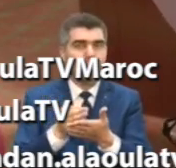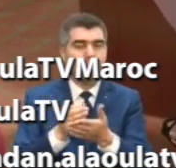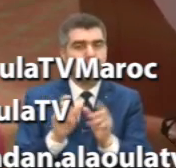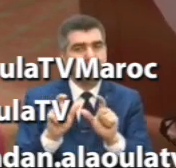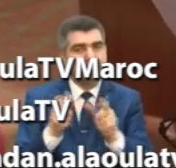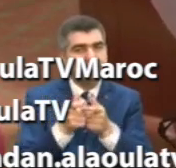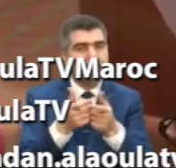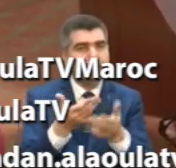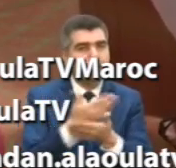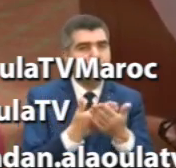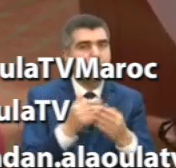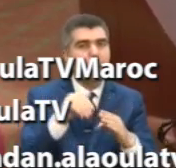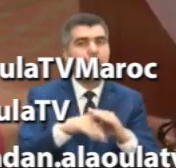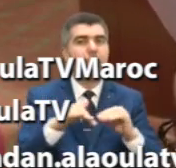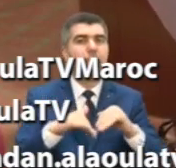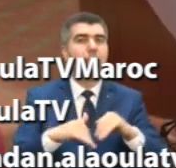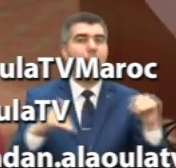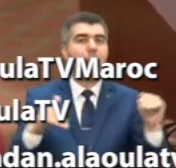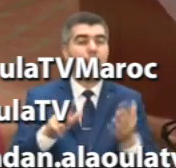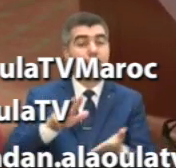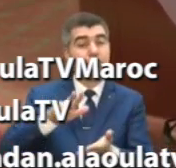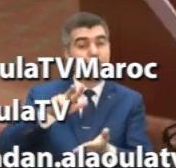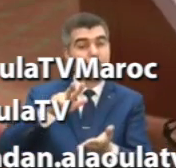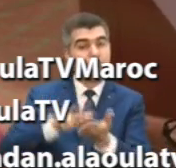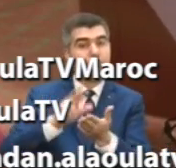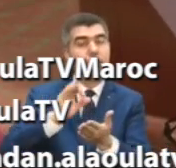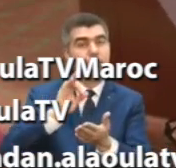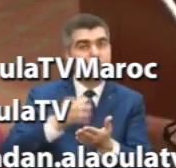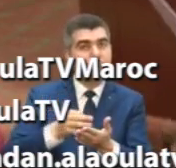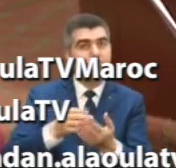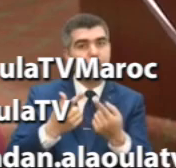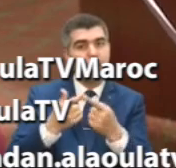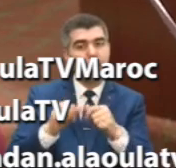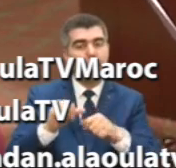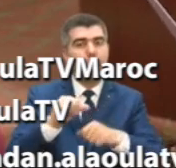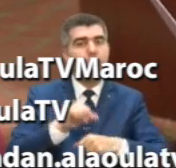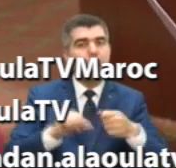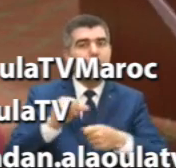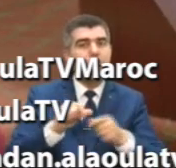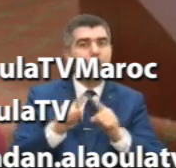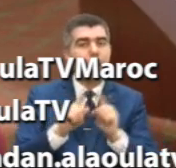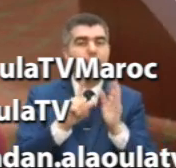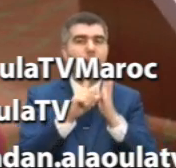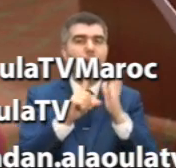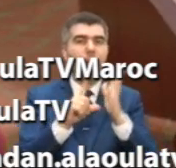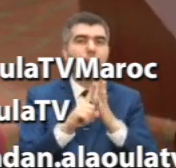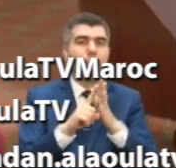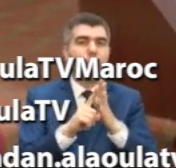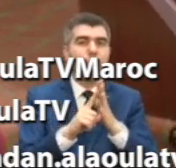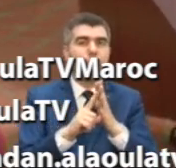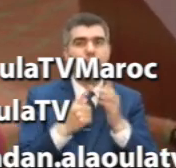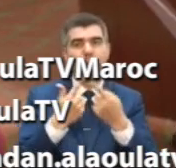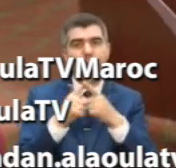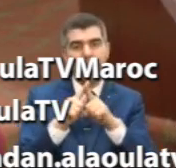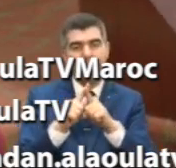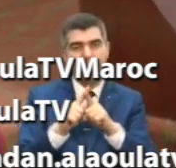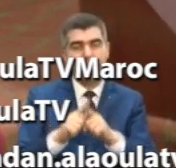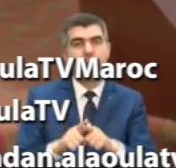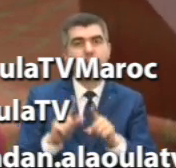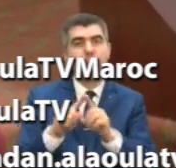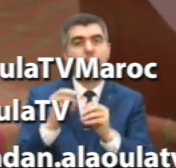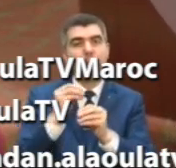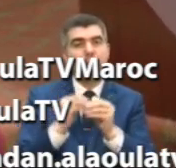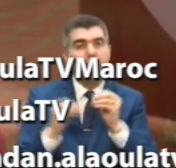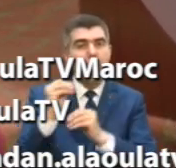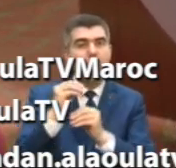مع مجلسكم موقر تمت المصادقه على تعديل مقتضيات الماده 4 من مدونه الحقوق العينيه التي أضافت